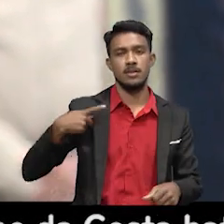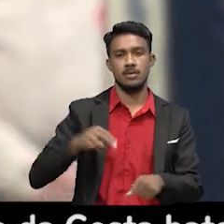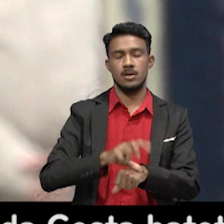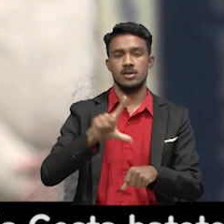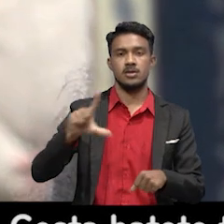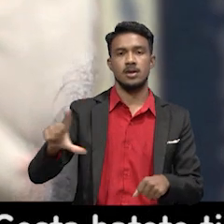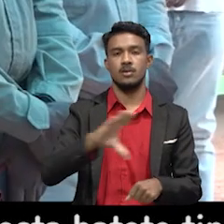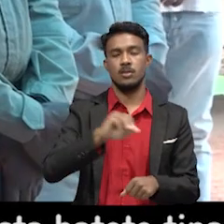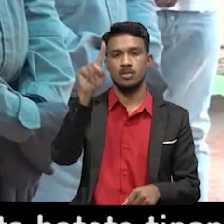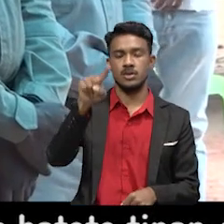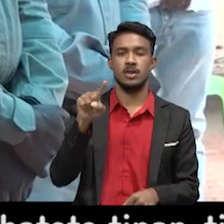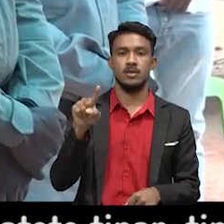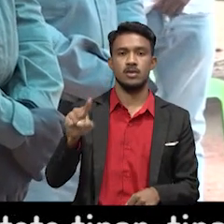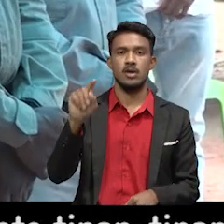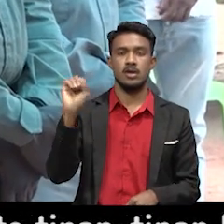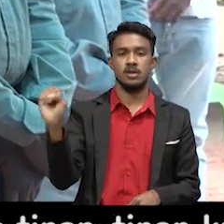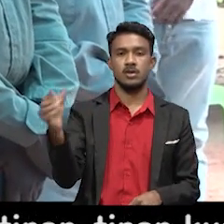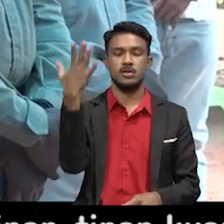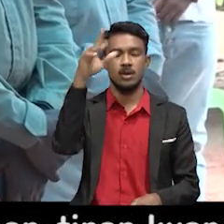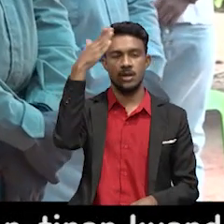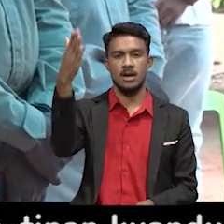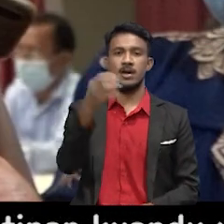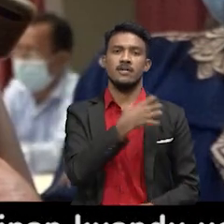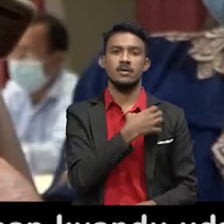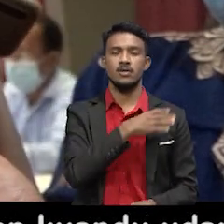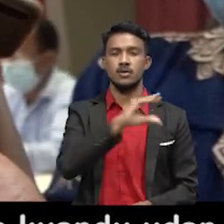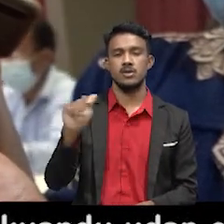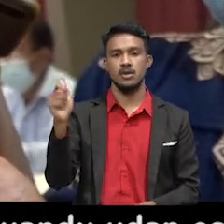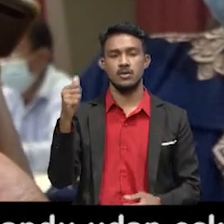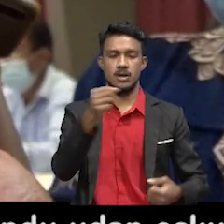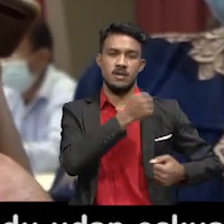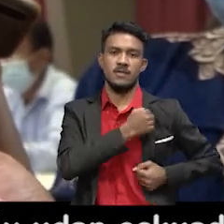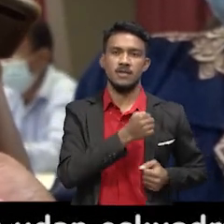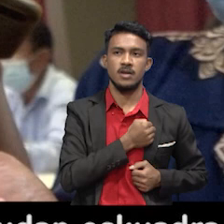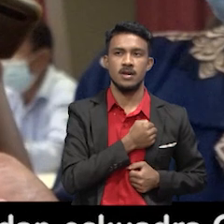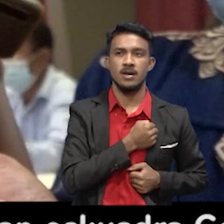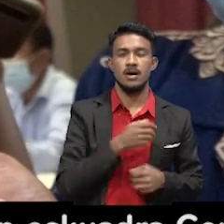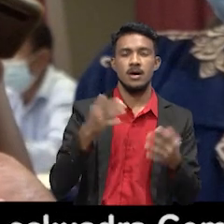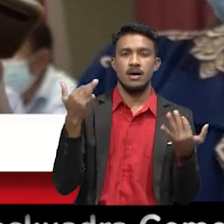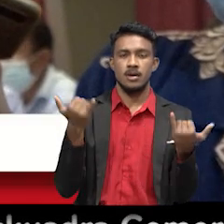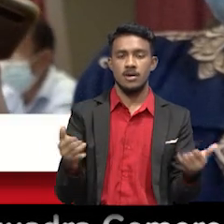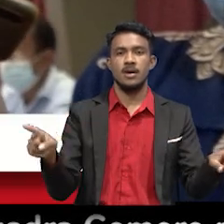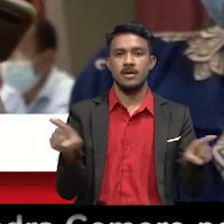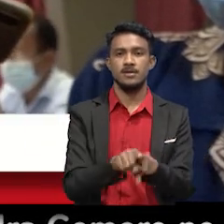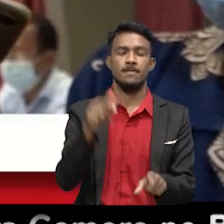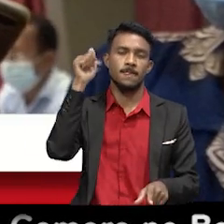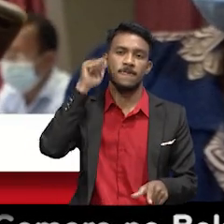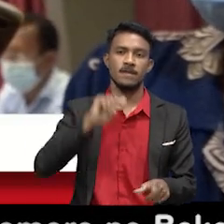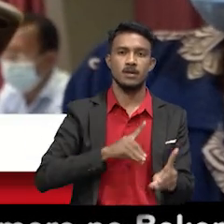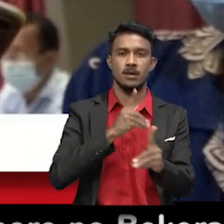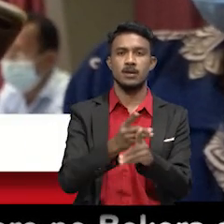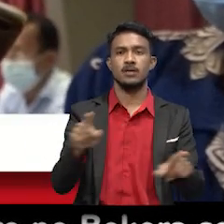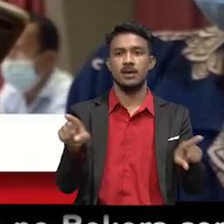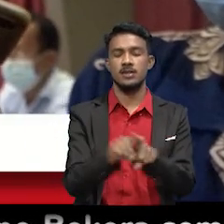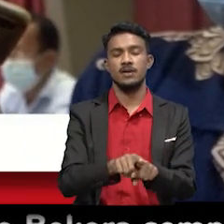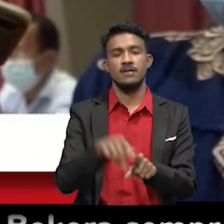iha peni teli no persentu sanulu iha efi-efi de teli. Igual dari ini ya para tumbele kontribusi sofi itu importante